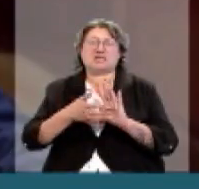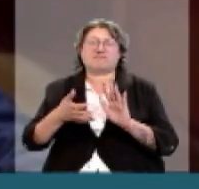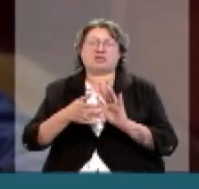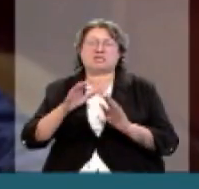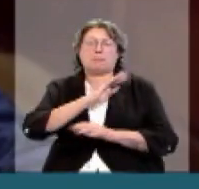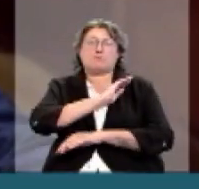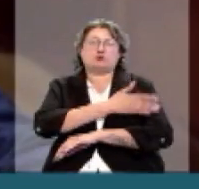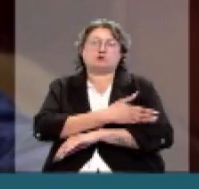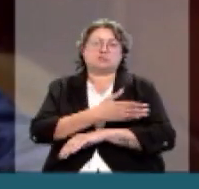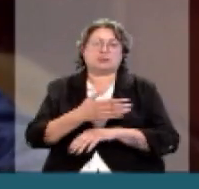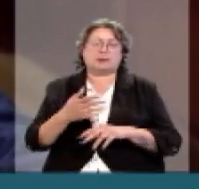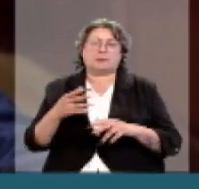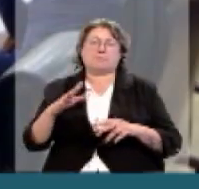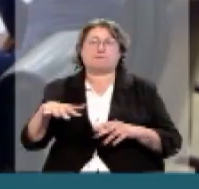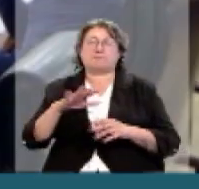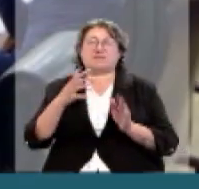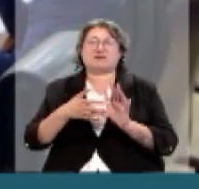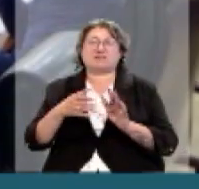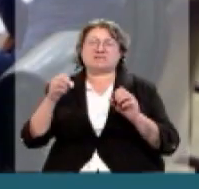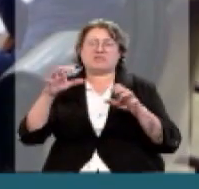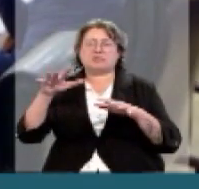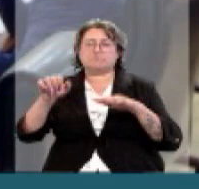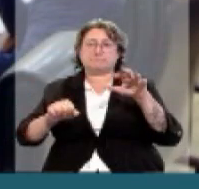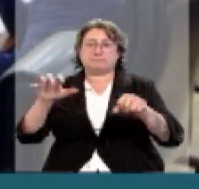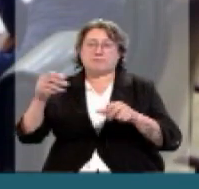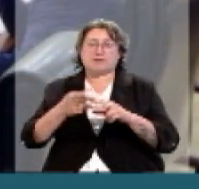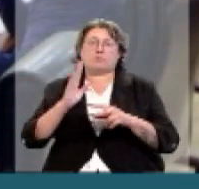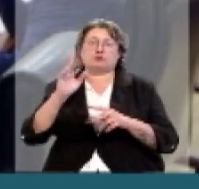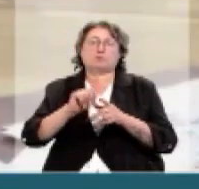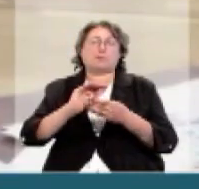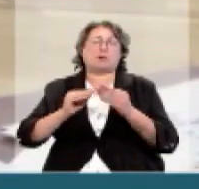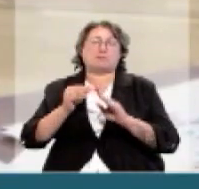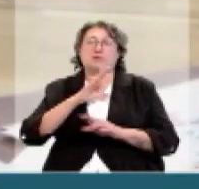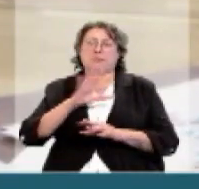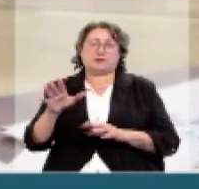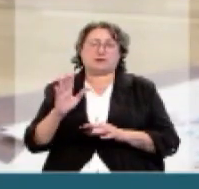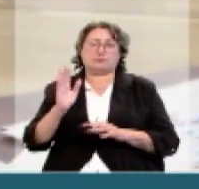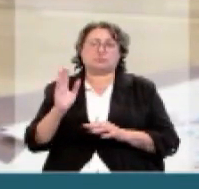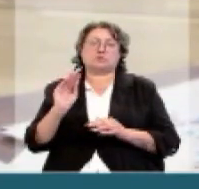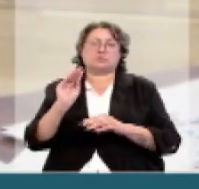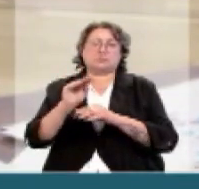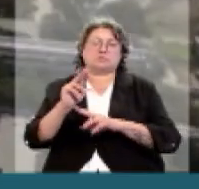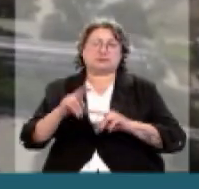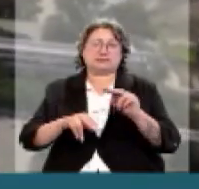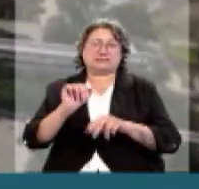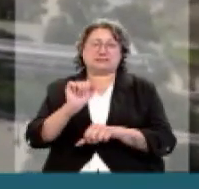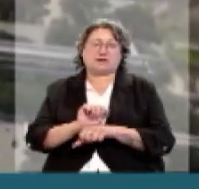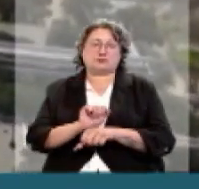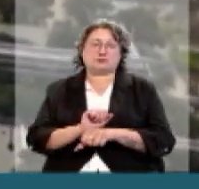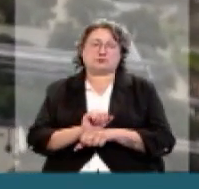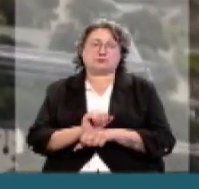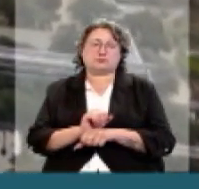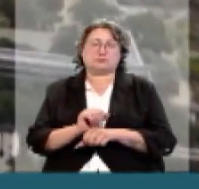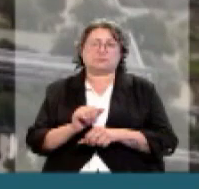Болашақта бұндай проблема болмау үшін бірқатар шара қолға алынбақ. Мәселен, өңірде жұмыс істеп тұрған жылу электр станциясы жаңғырту